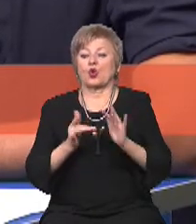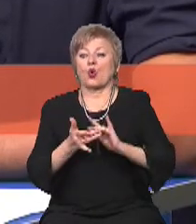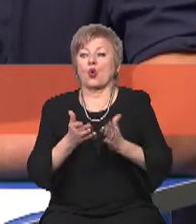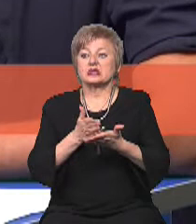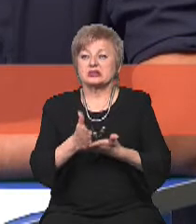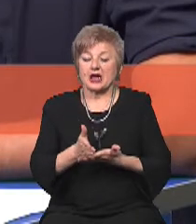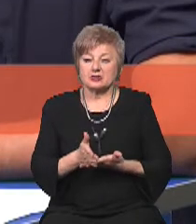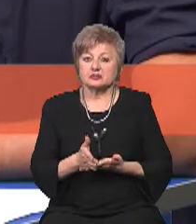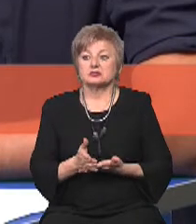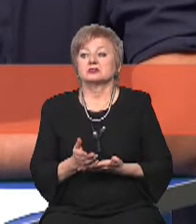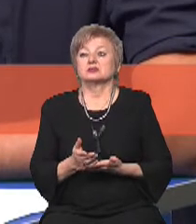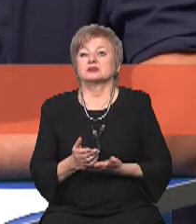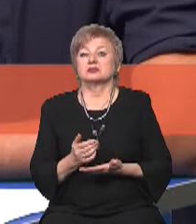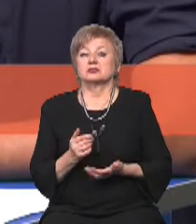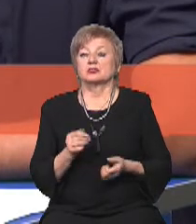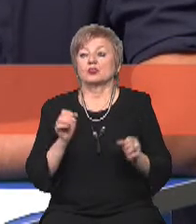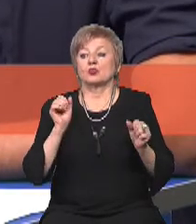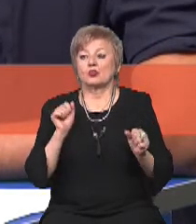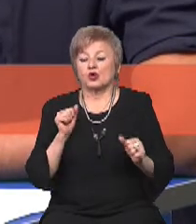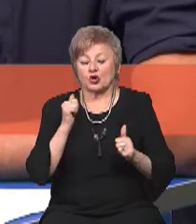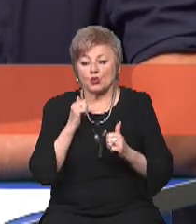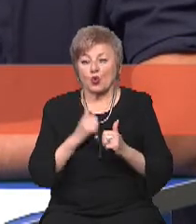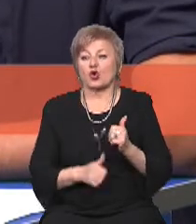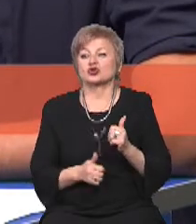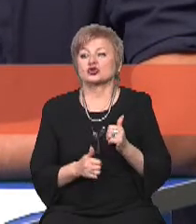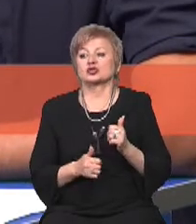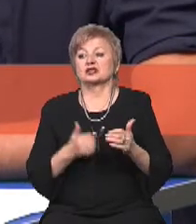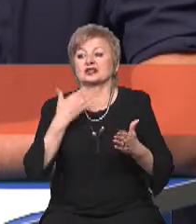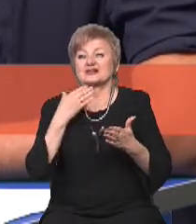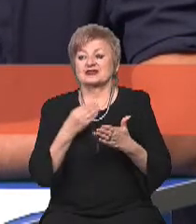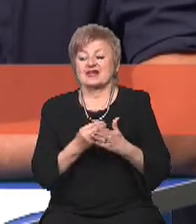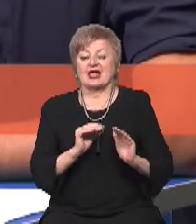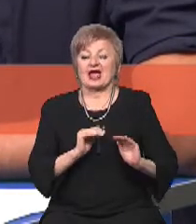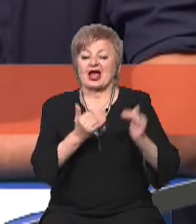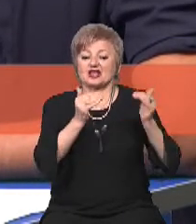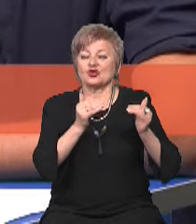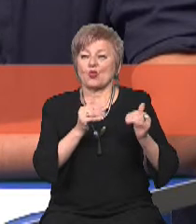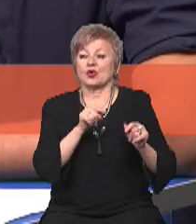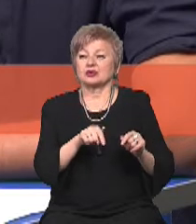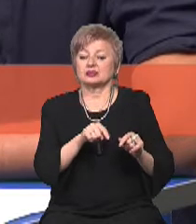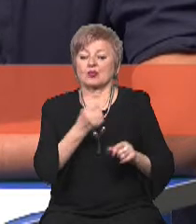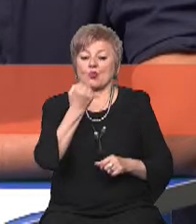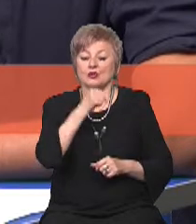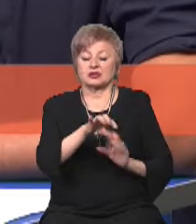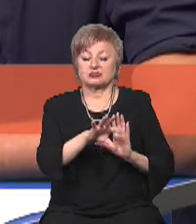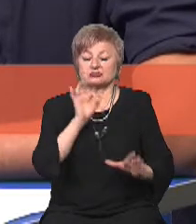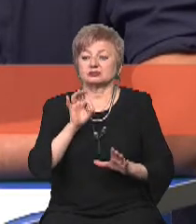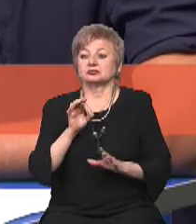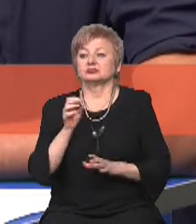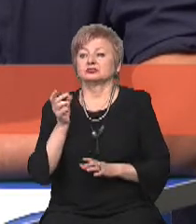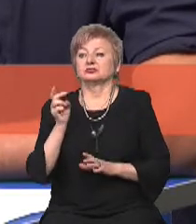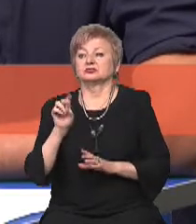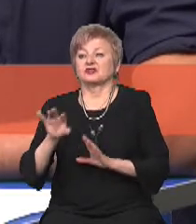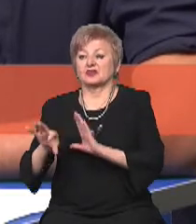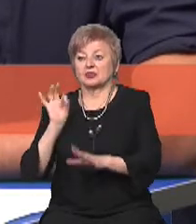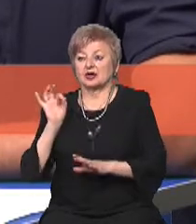в паперовому вигляді. І кожен в своїй категорії будуть свої переможці, тобто три категорії,